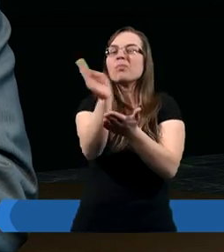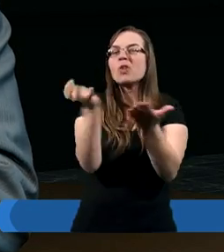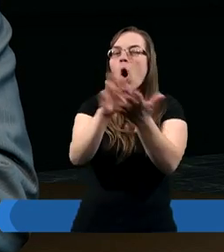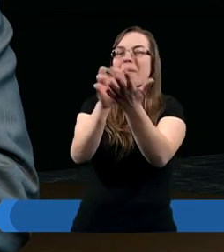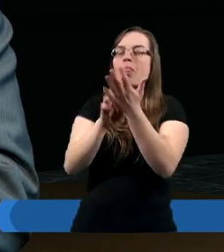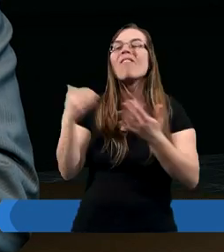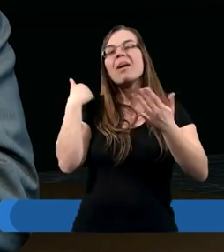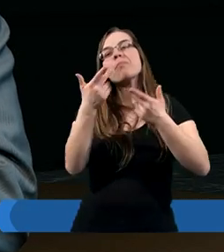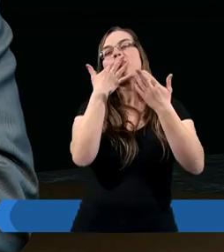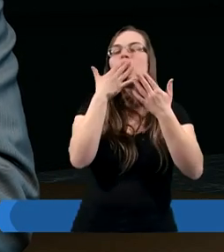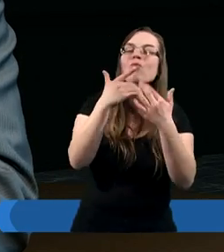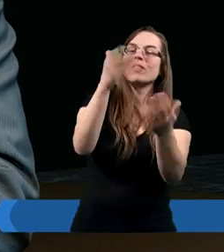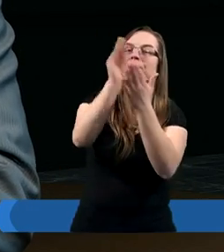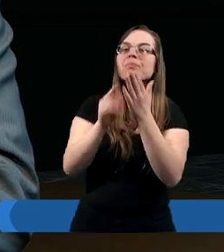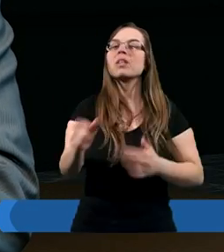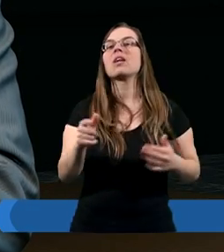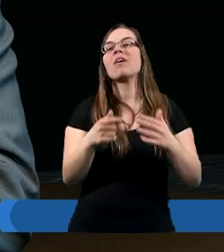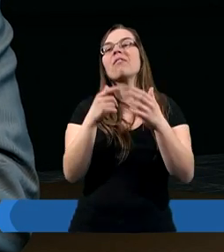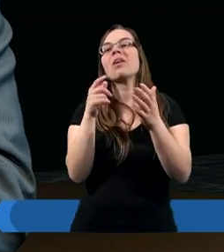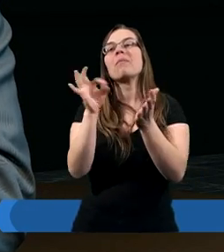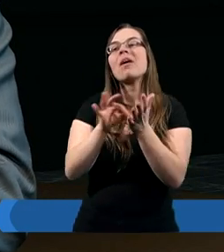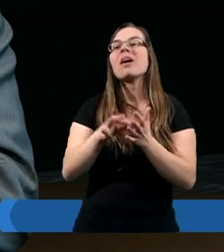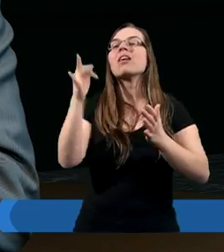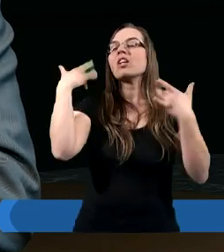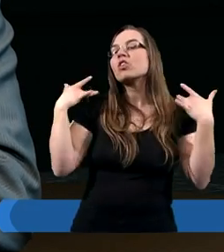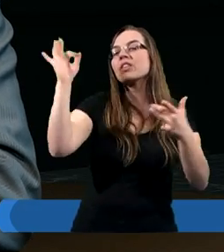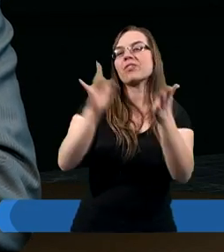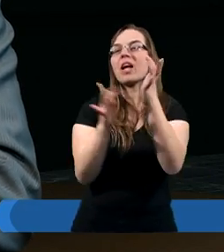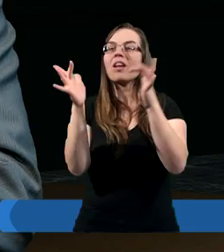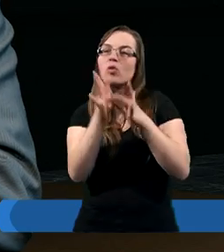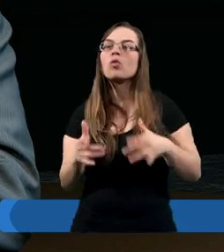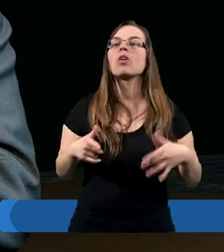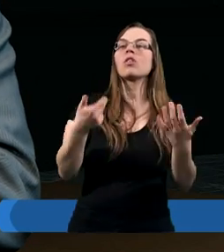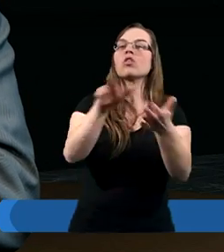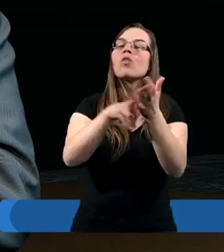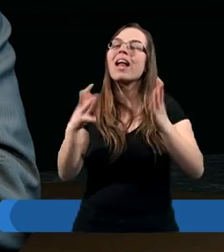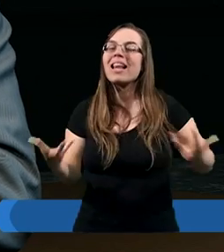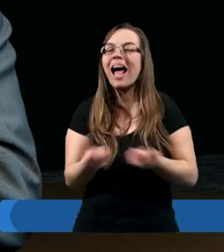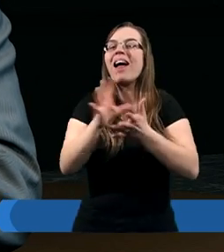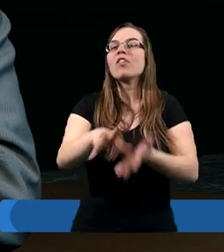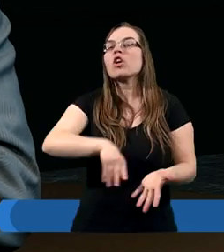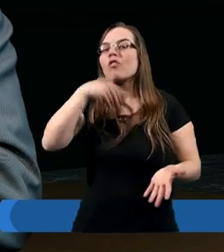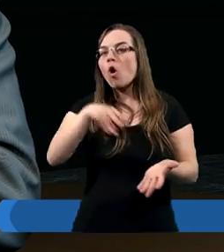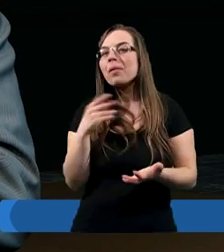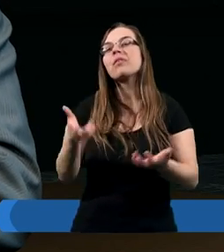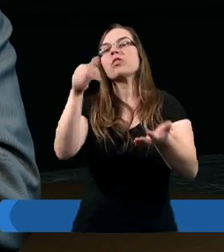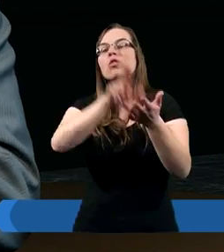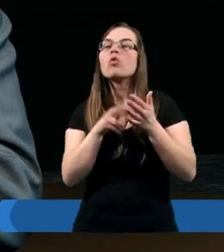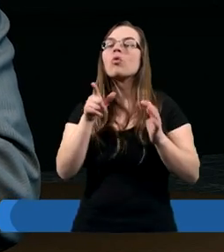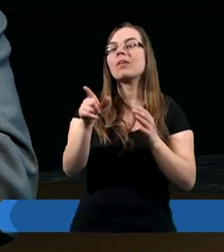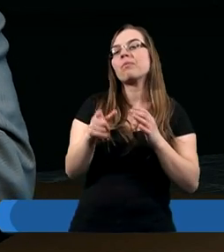komentowałeś to, to przyszedł mi na myśl przykład Pana Jezusa, który znalazł się w świątyni, z której